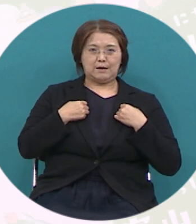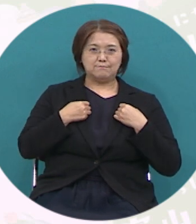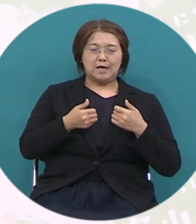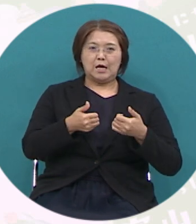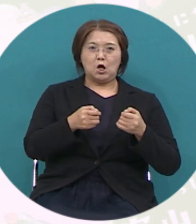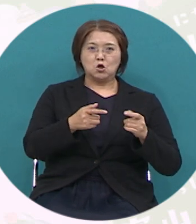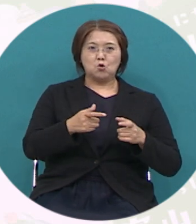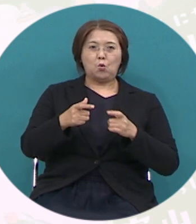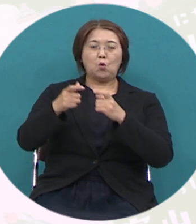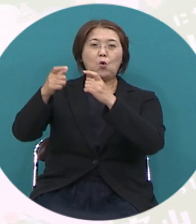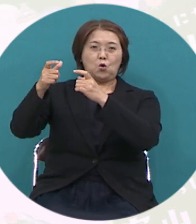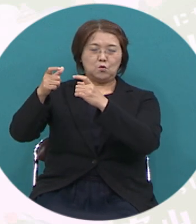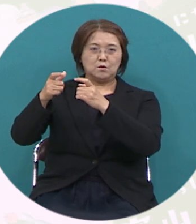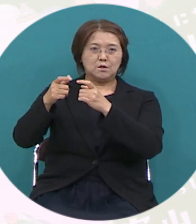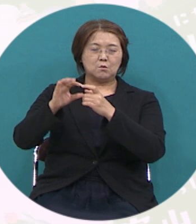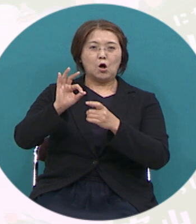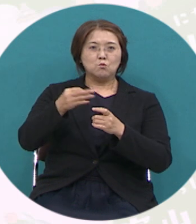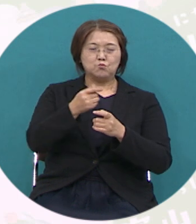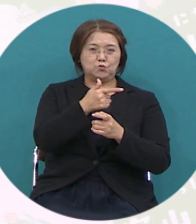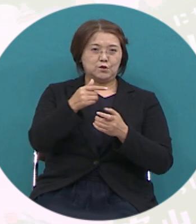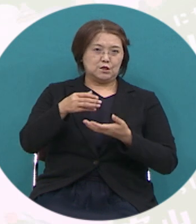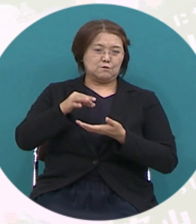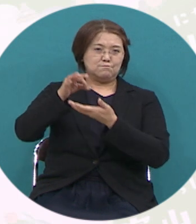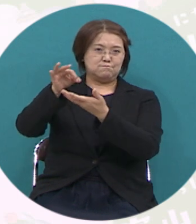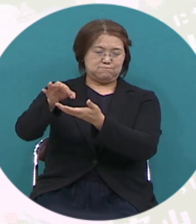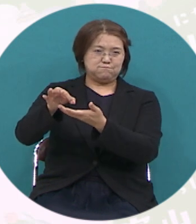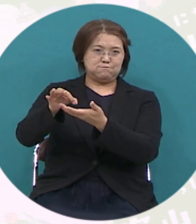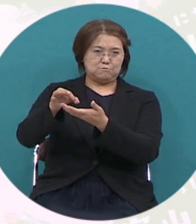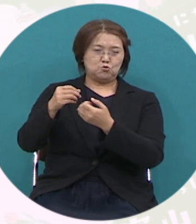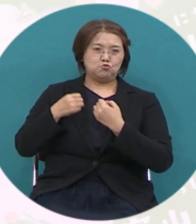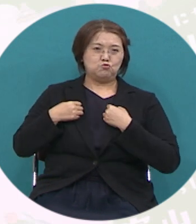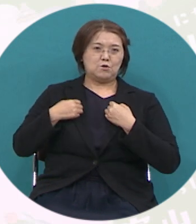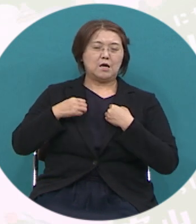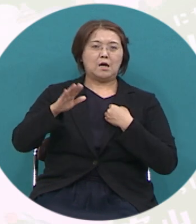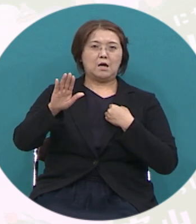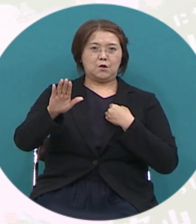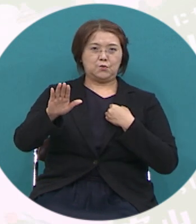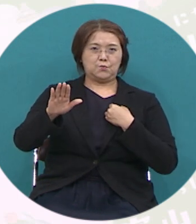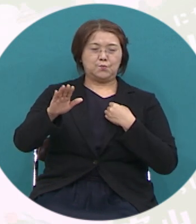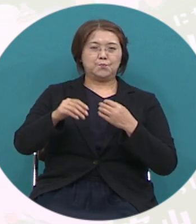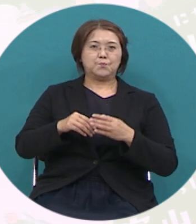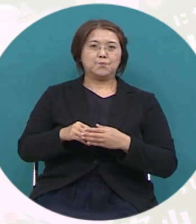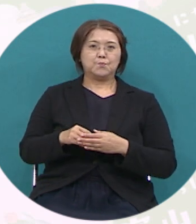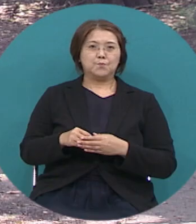孤立集落への物資輸送訓練などが行われます。